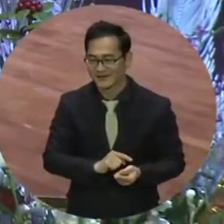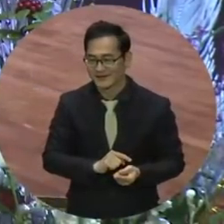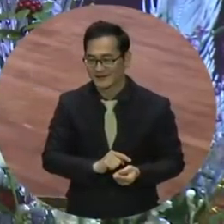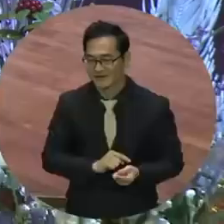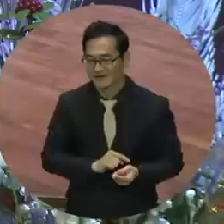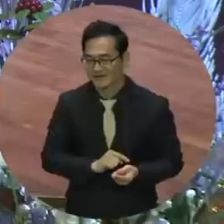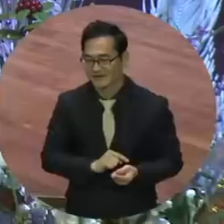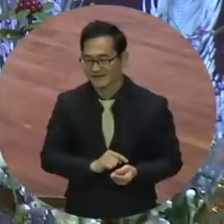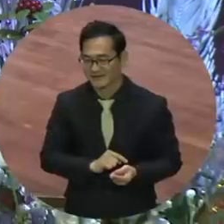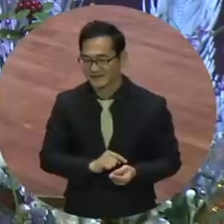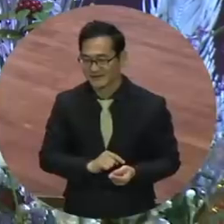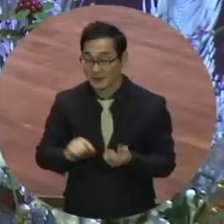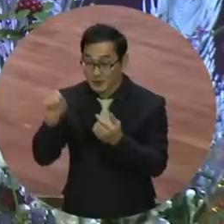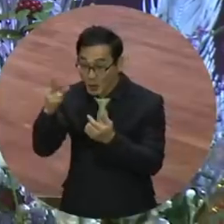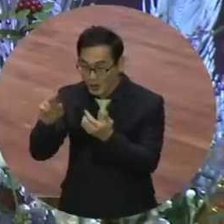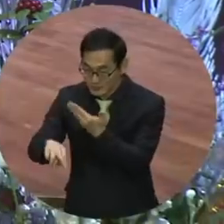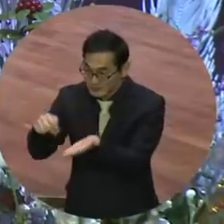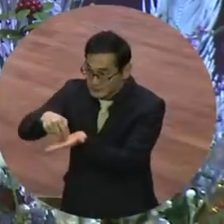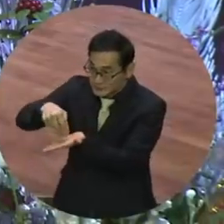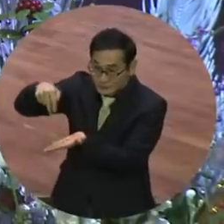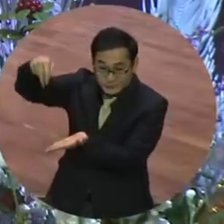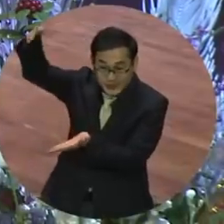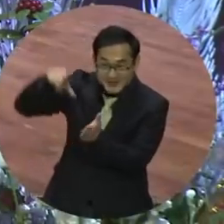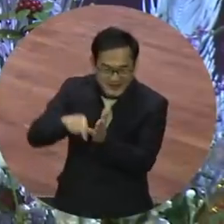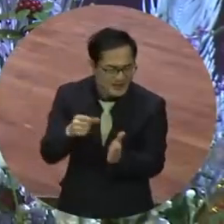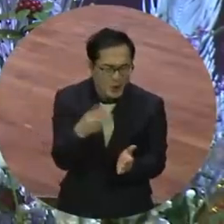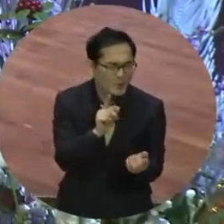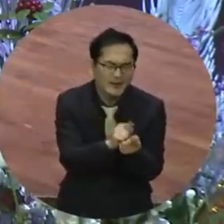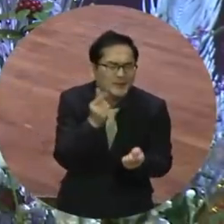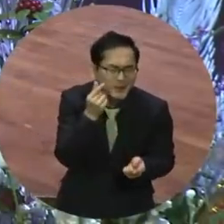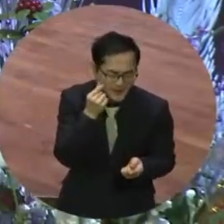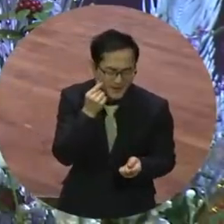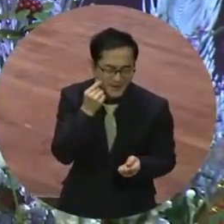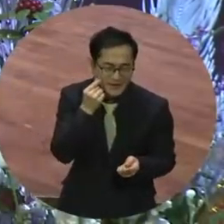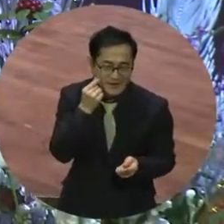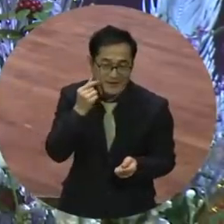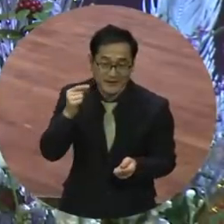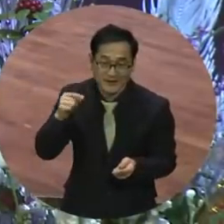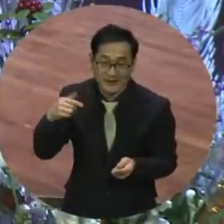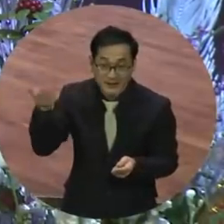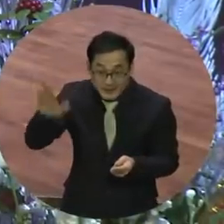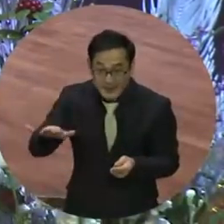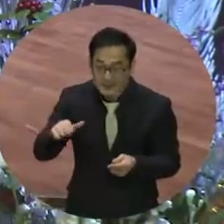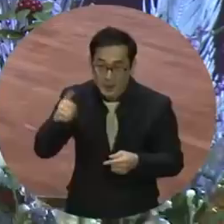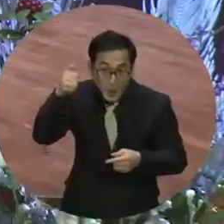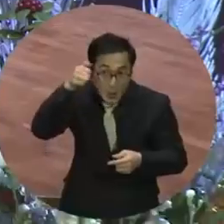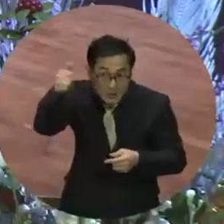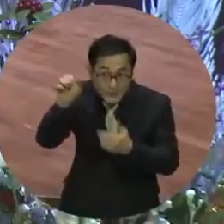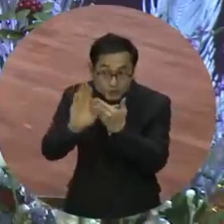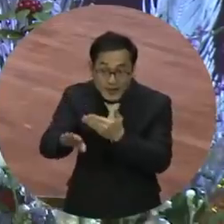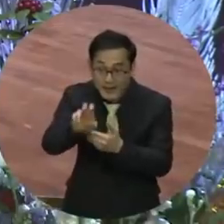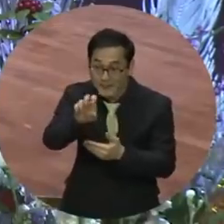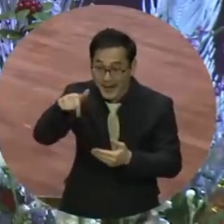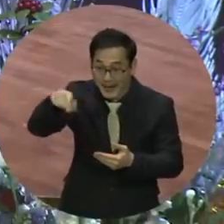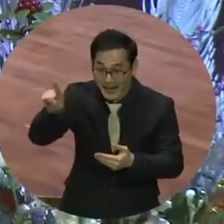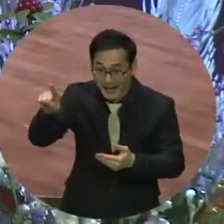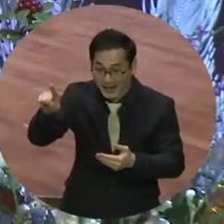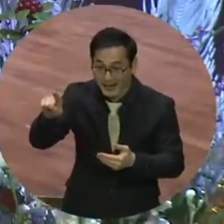그리고 성천하시면서 또 못 보지만은 대신 오순절 마가다락방에 이제 영으로 오십니다.